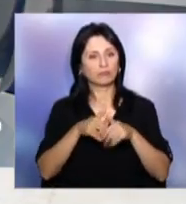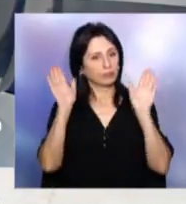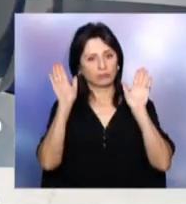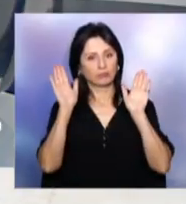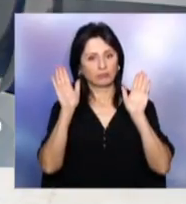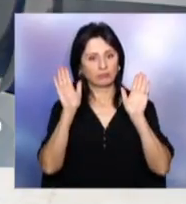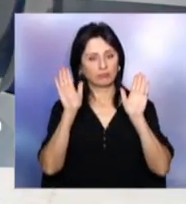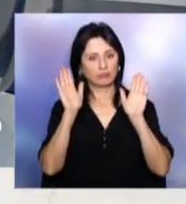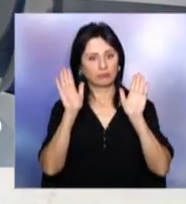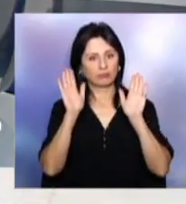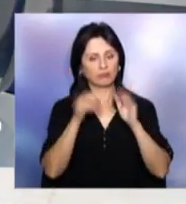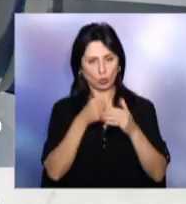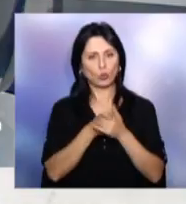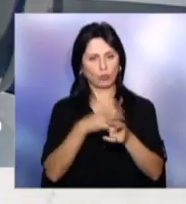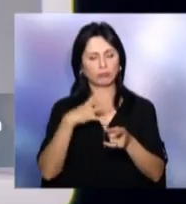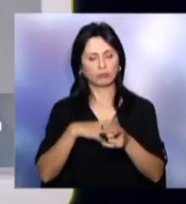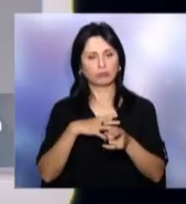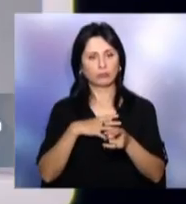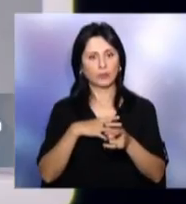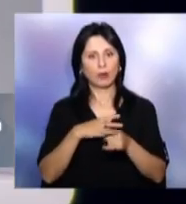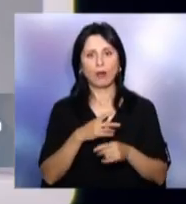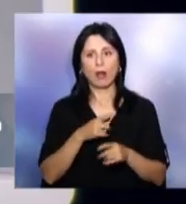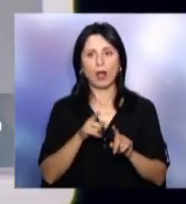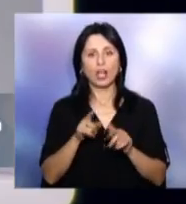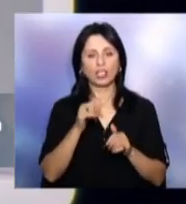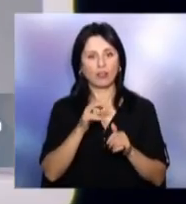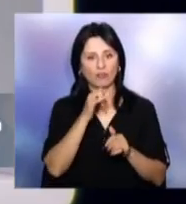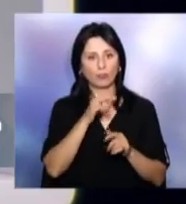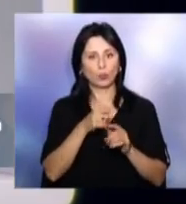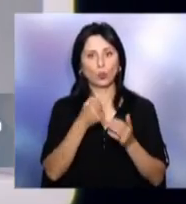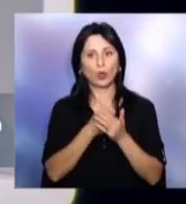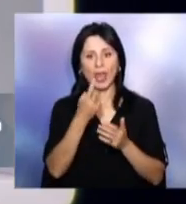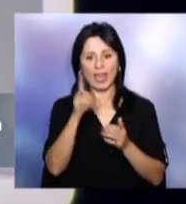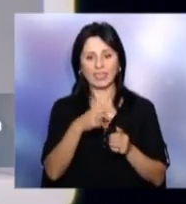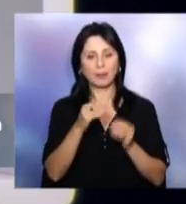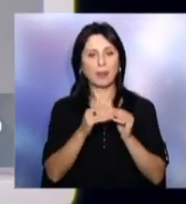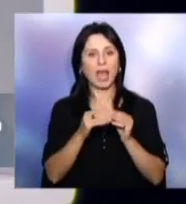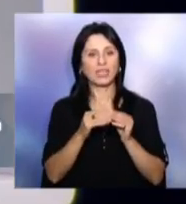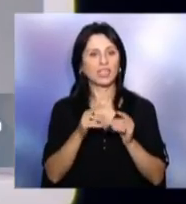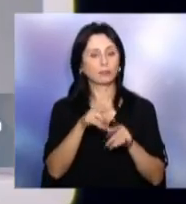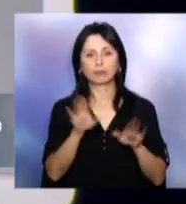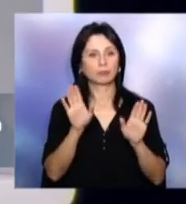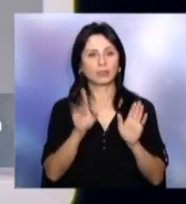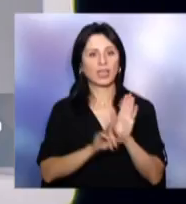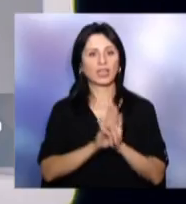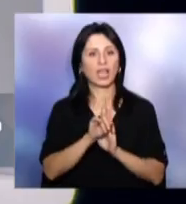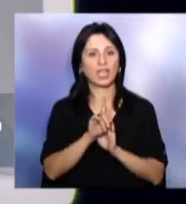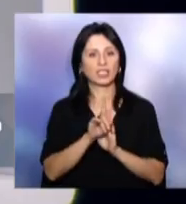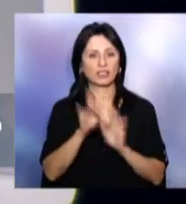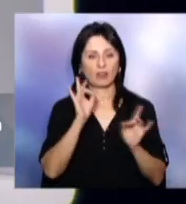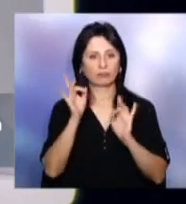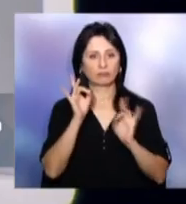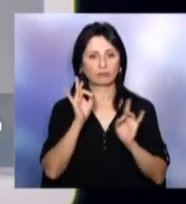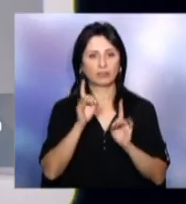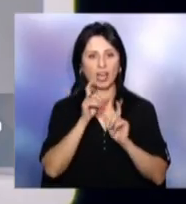ხოლმე თავის თავს. ანუ ისე უნდა გამოვფიტოთ, ერთ მეათედამდე უნდა დავიყვანოთ მისი რესურსი, რომ მან დაიწყოს განგაშის